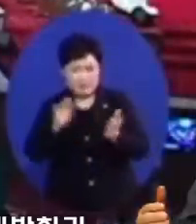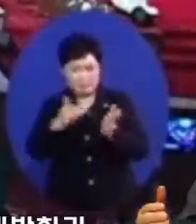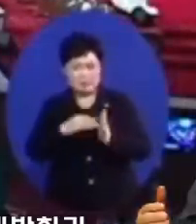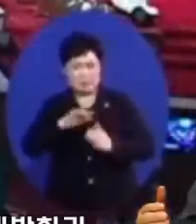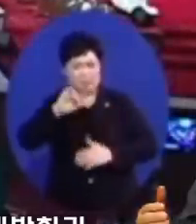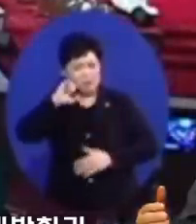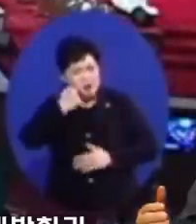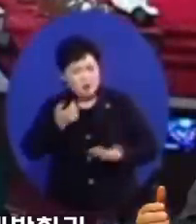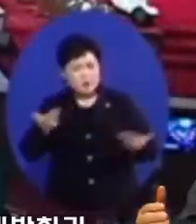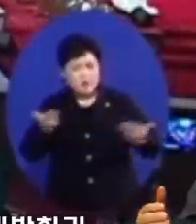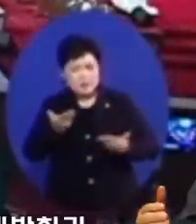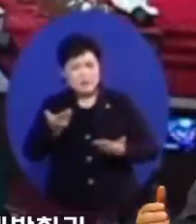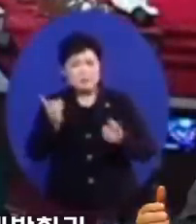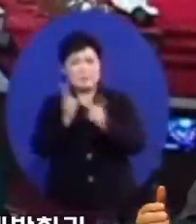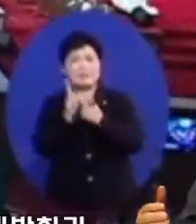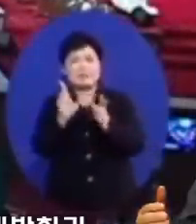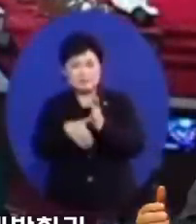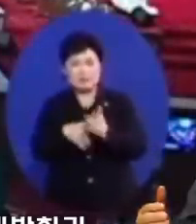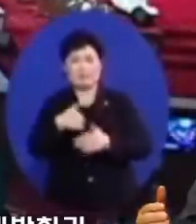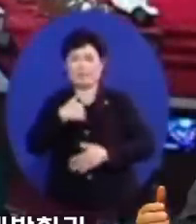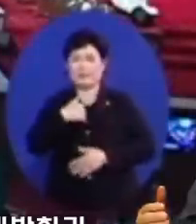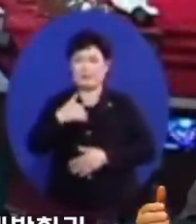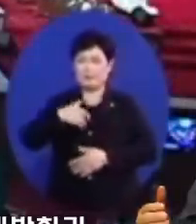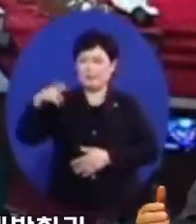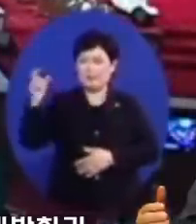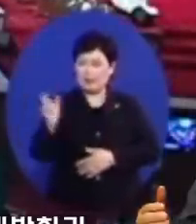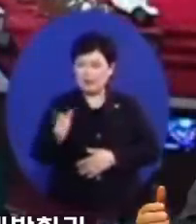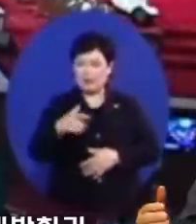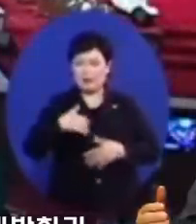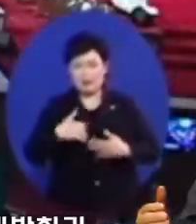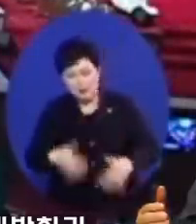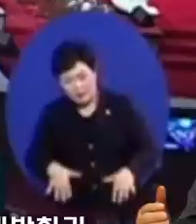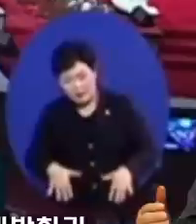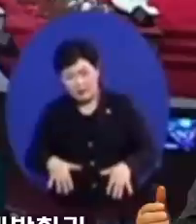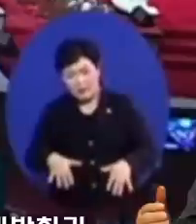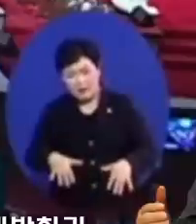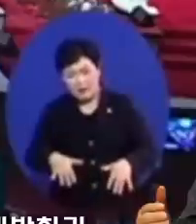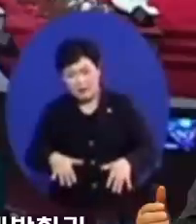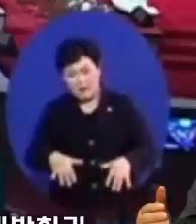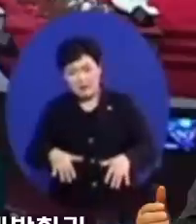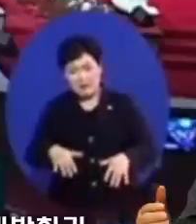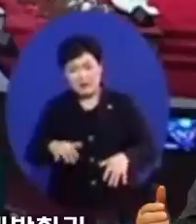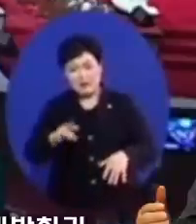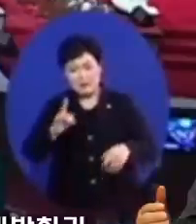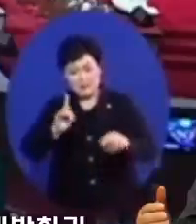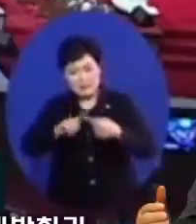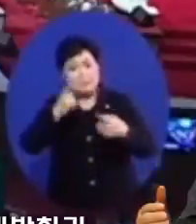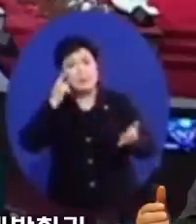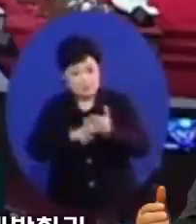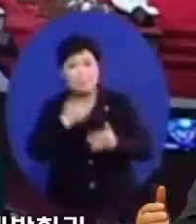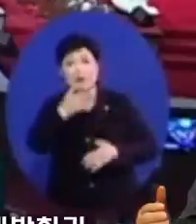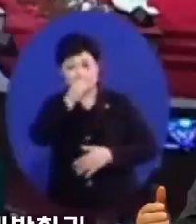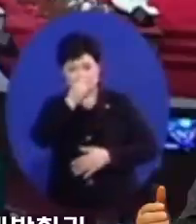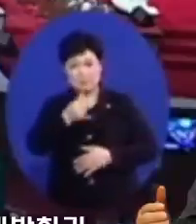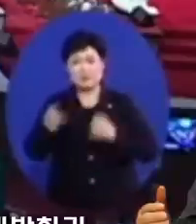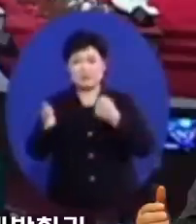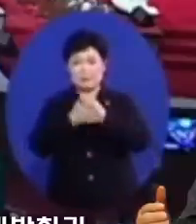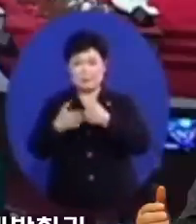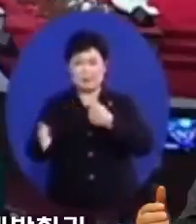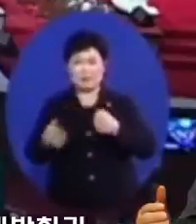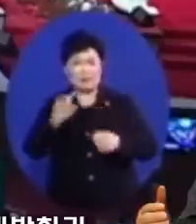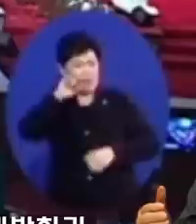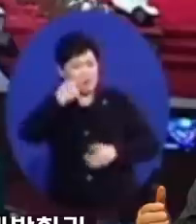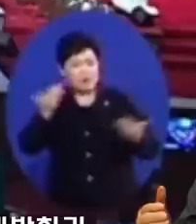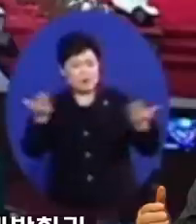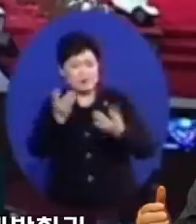당했을 때 내가 강한가 약한가 강점 약한 점이 발견되는 것입니다. 그러므로 어려운